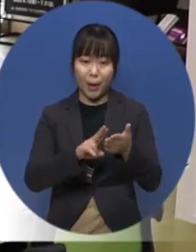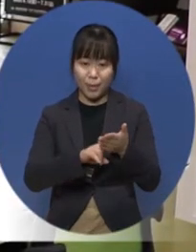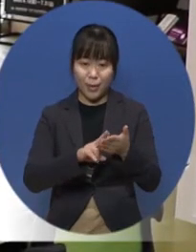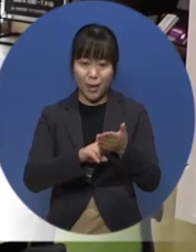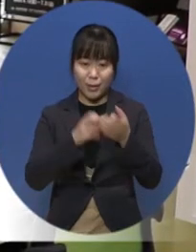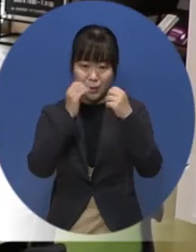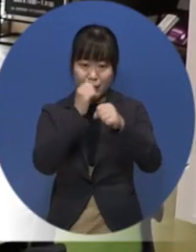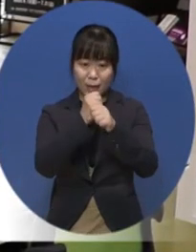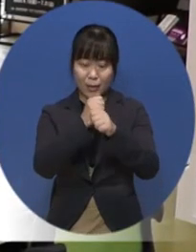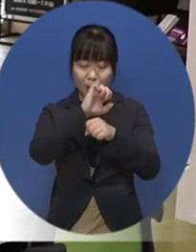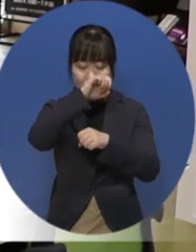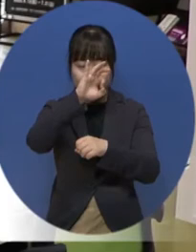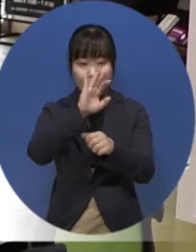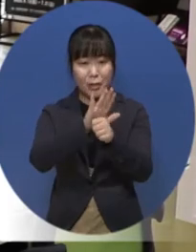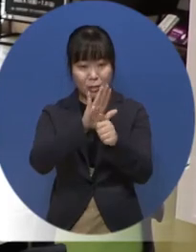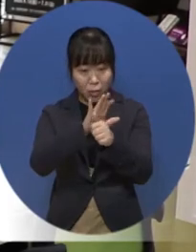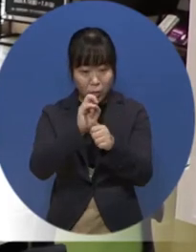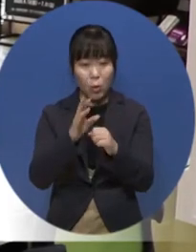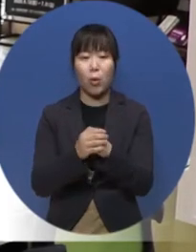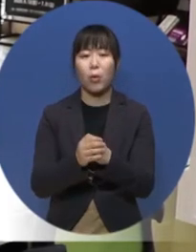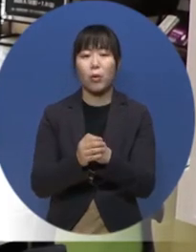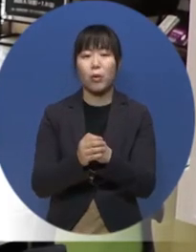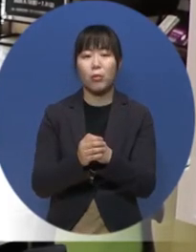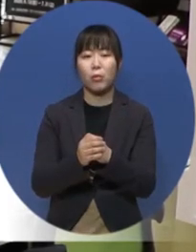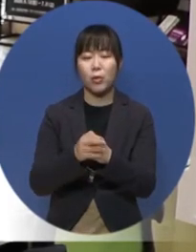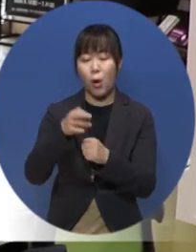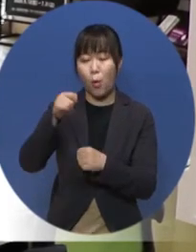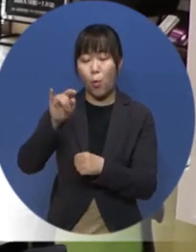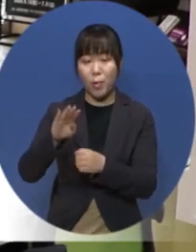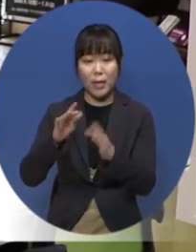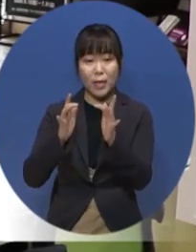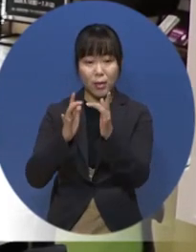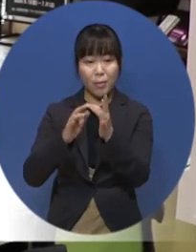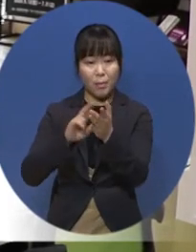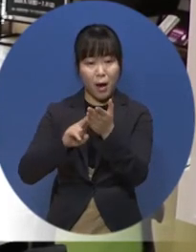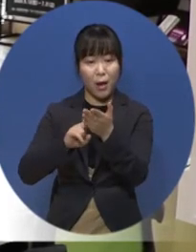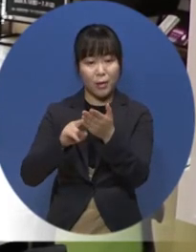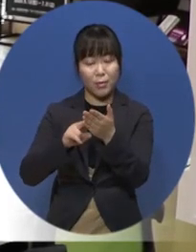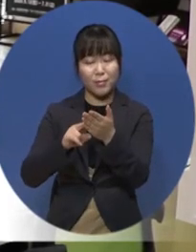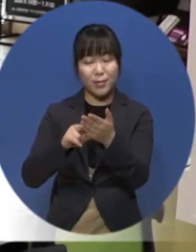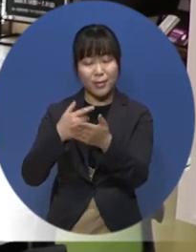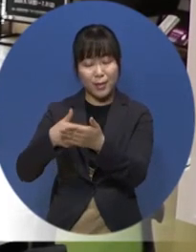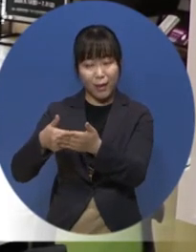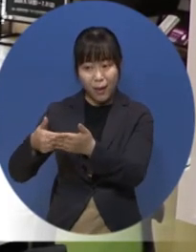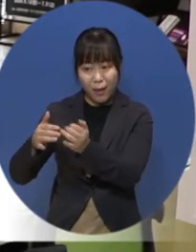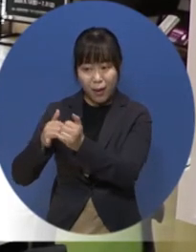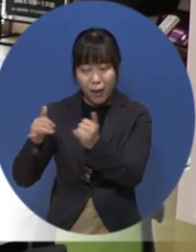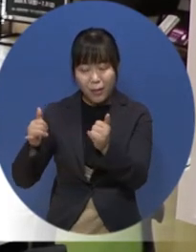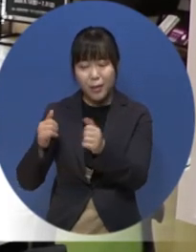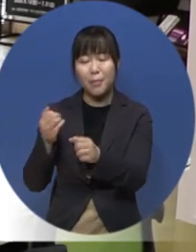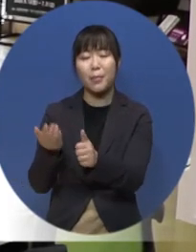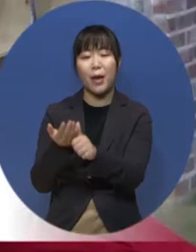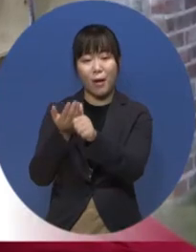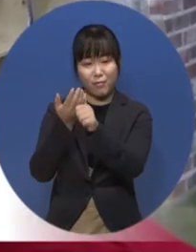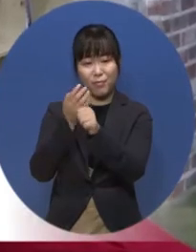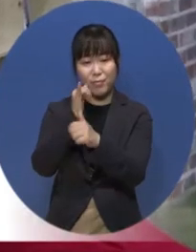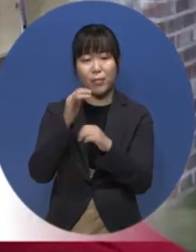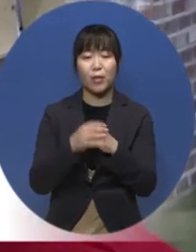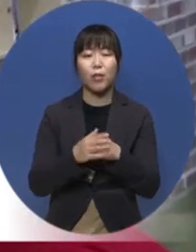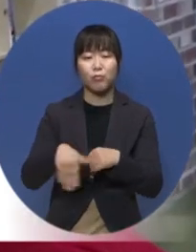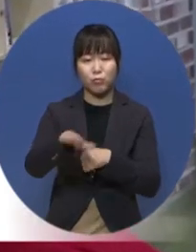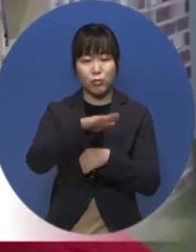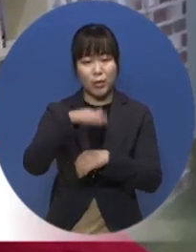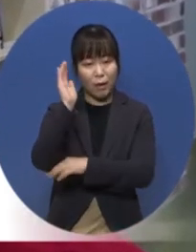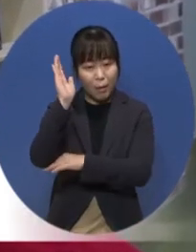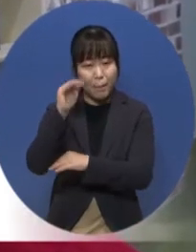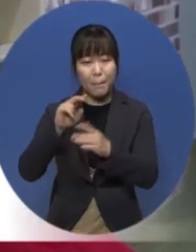대작 지원과 작가의 웹툰 작가 양성 전문 시설입니다 4 우리 지역의 스토리 많아 산업생태계 돼 이끄는